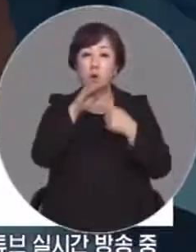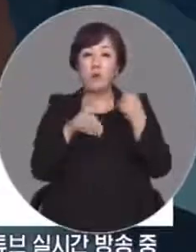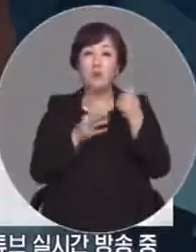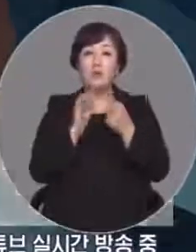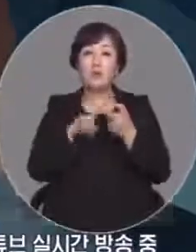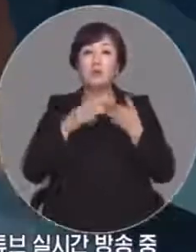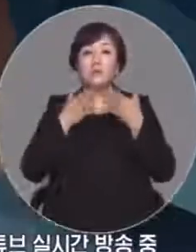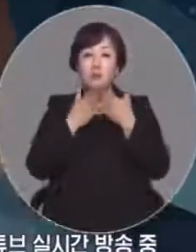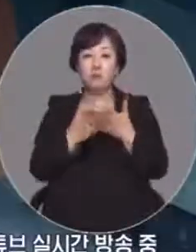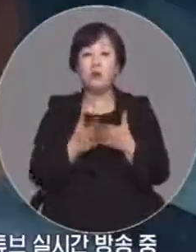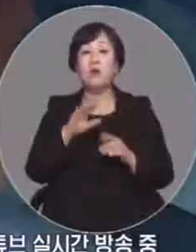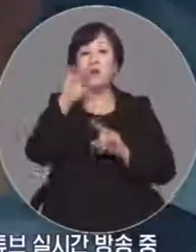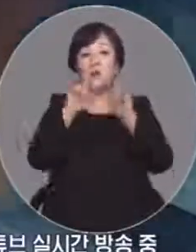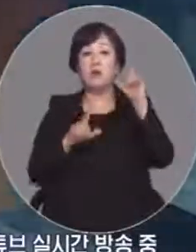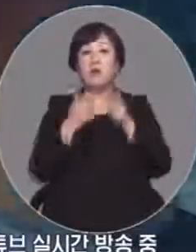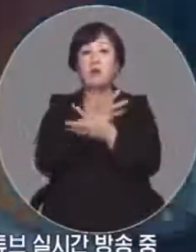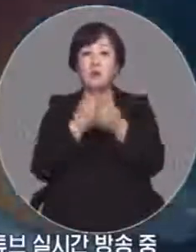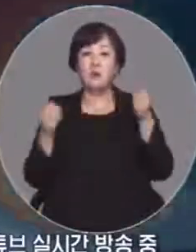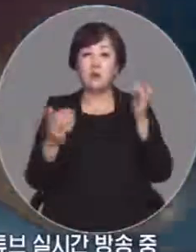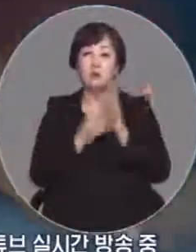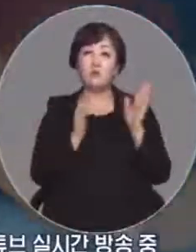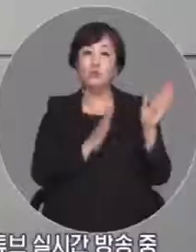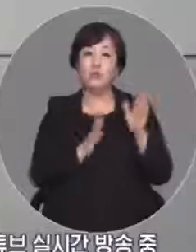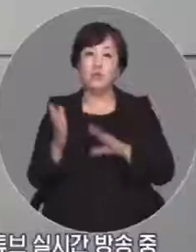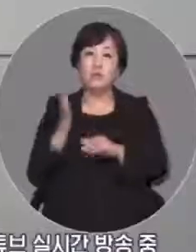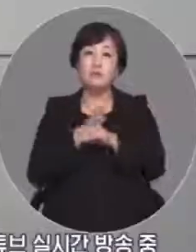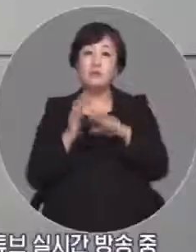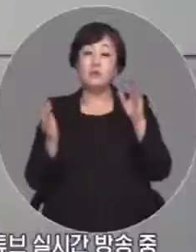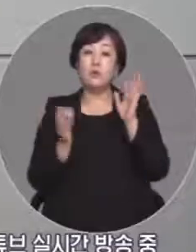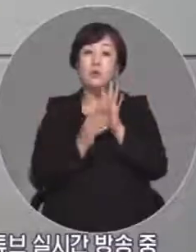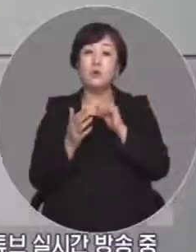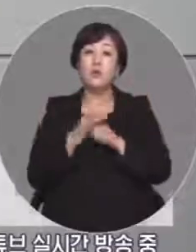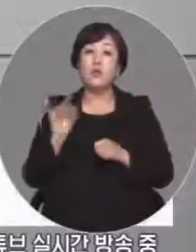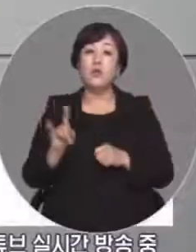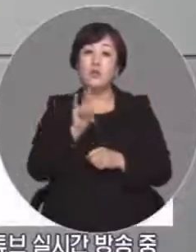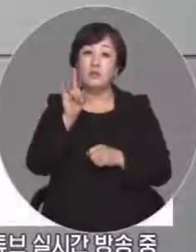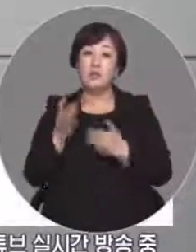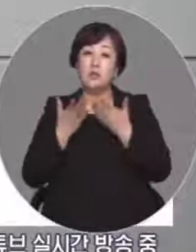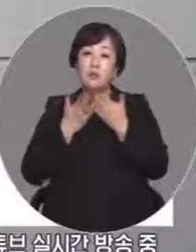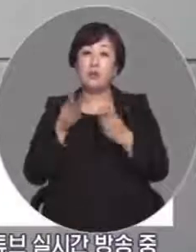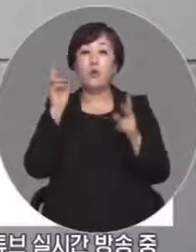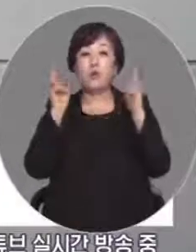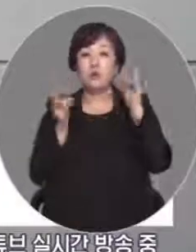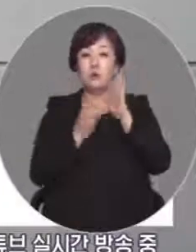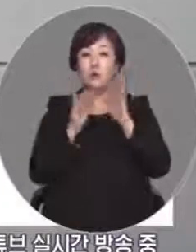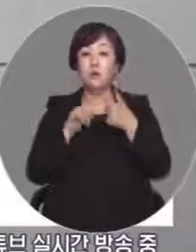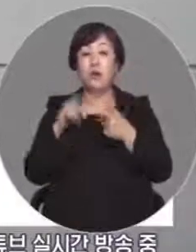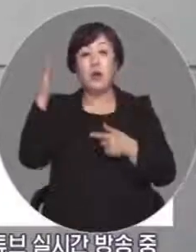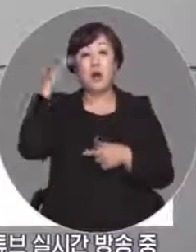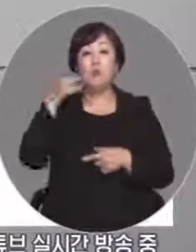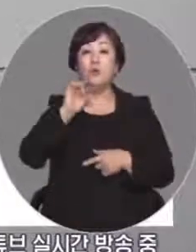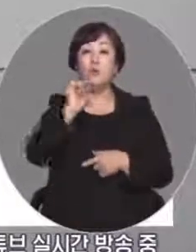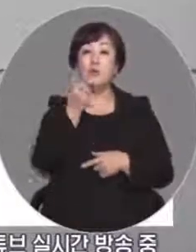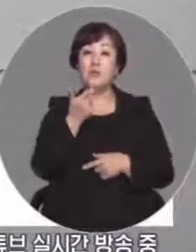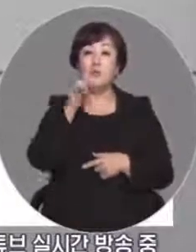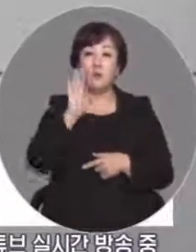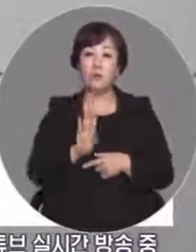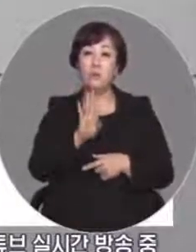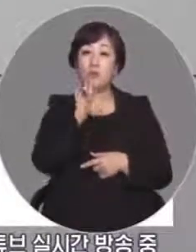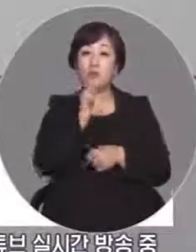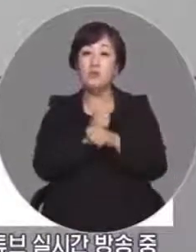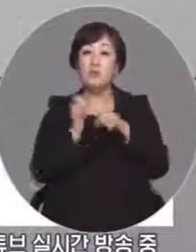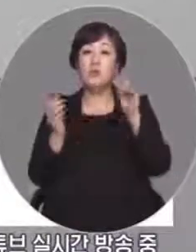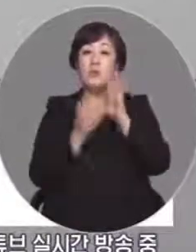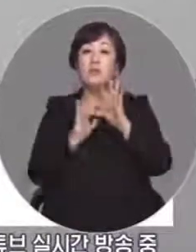개발 경쟁이 치열하게 전개되고 있습니다. 이런 가운데 현대중공업그룹과 한국승급이 수소선박에